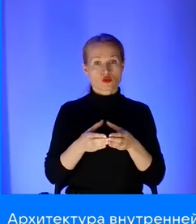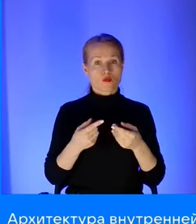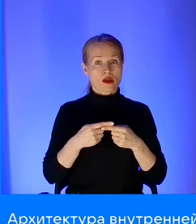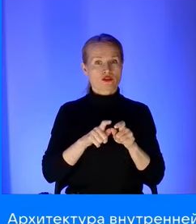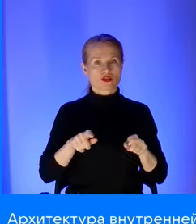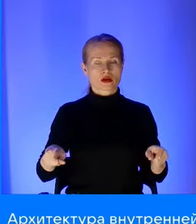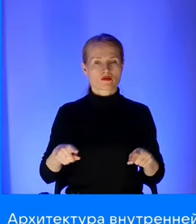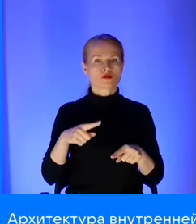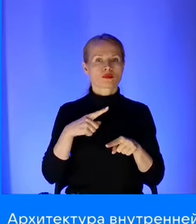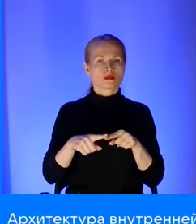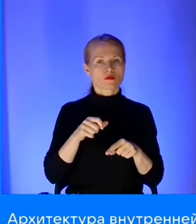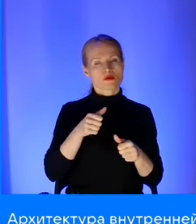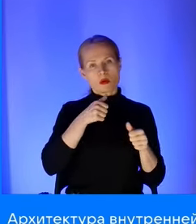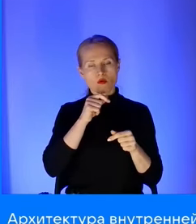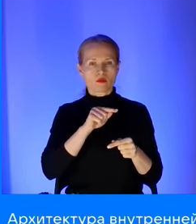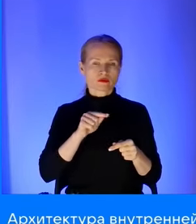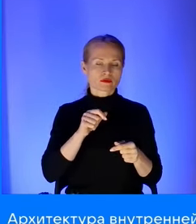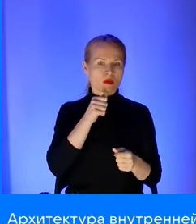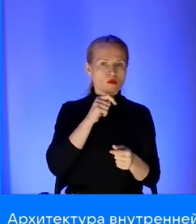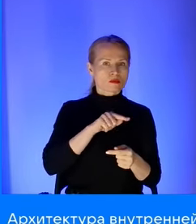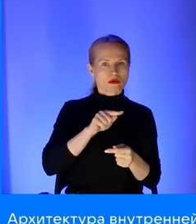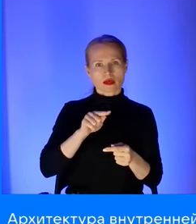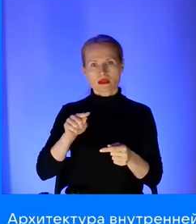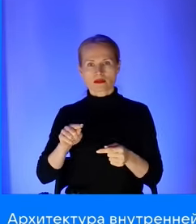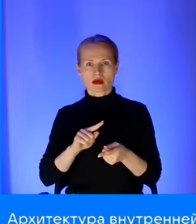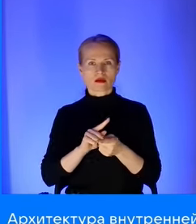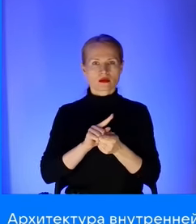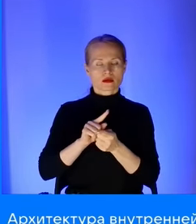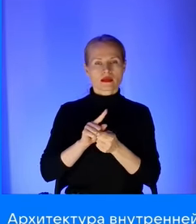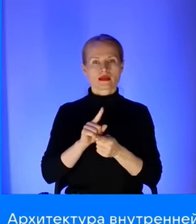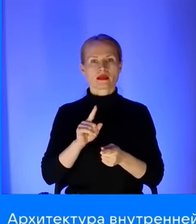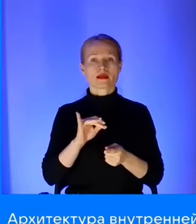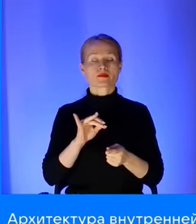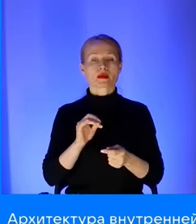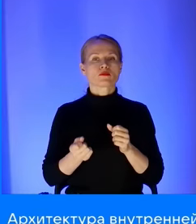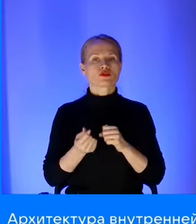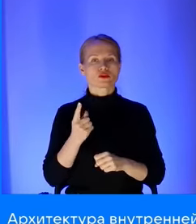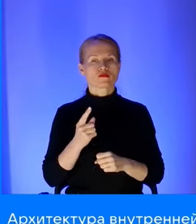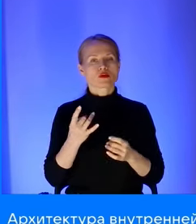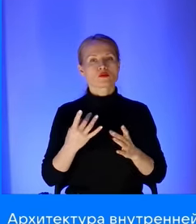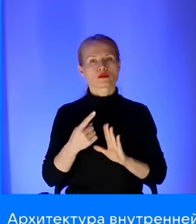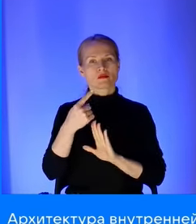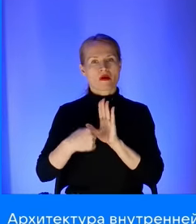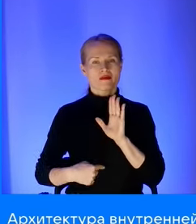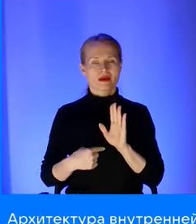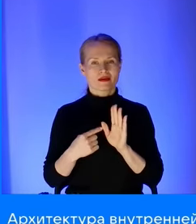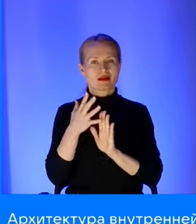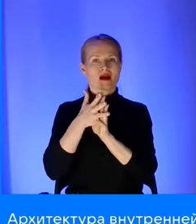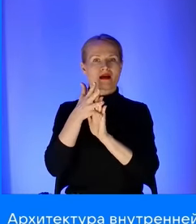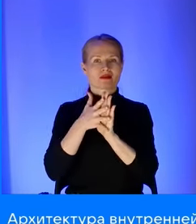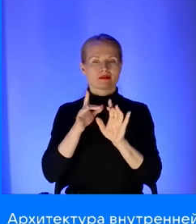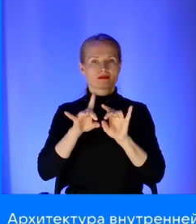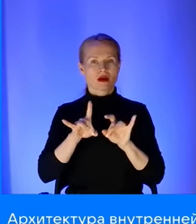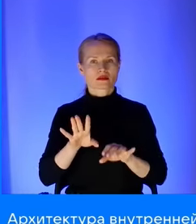которые быстро могут это всё попробовать это очень важно то есть вы не только поверили на слово да То есть как это может в каком-то